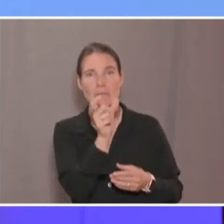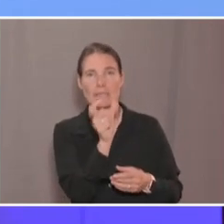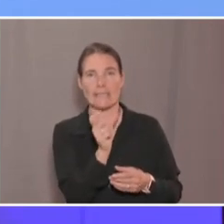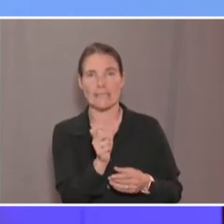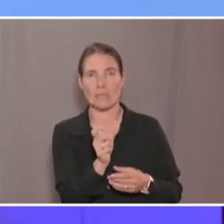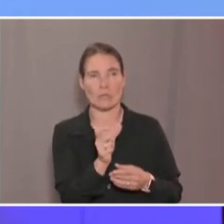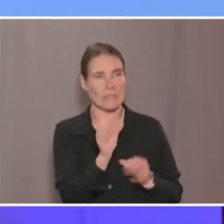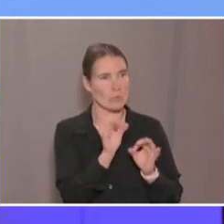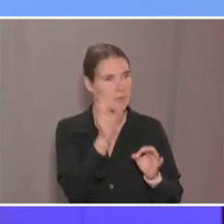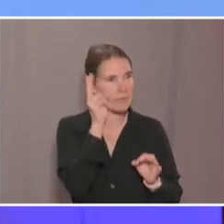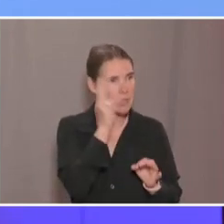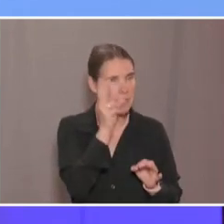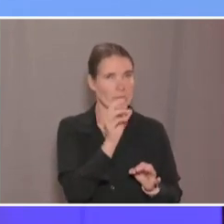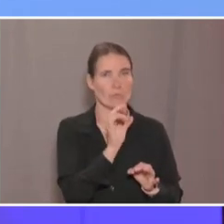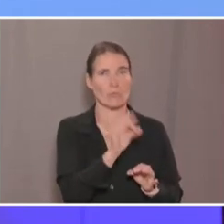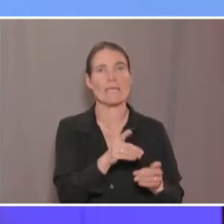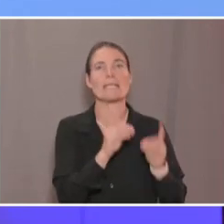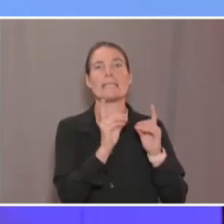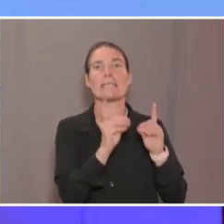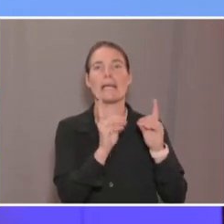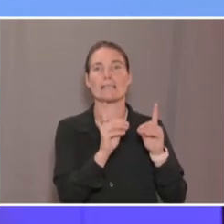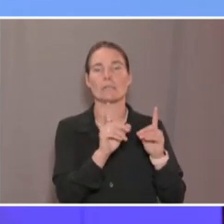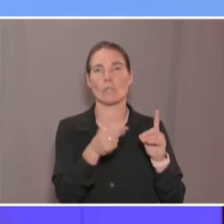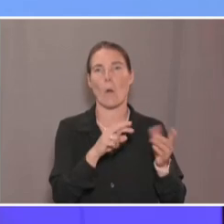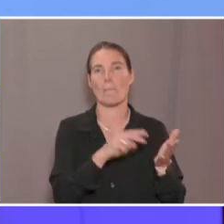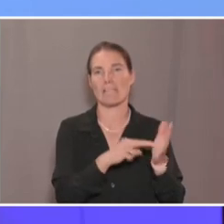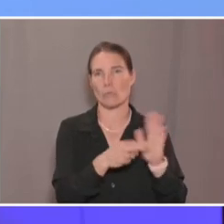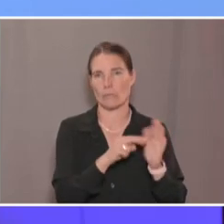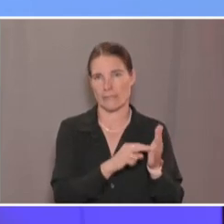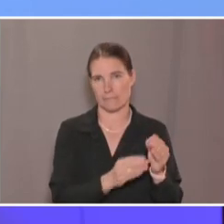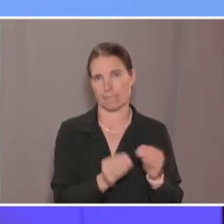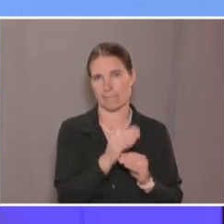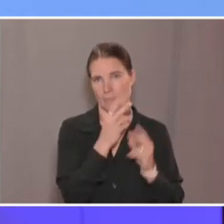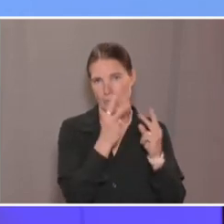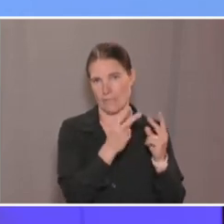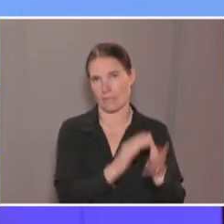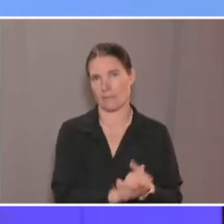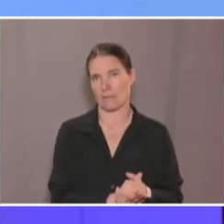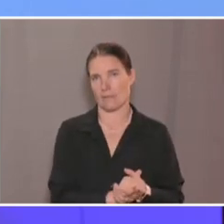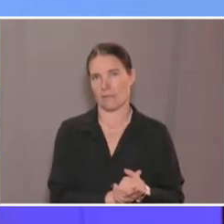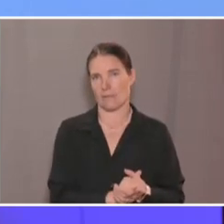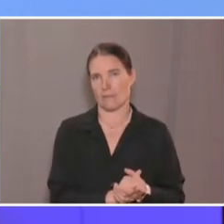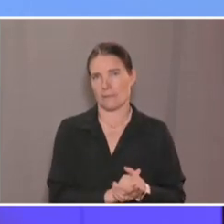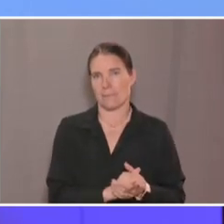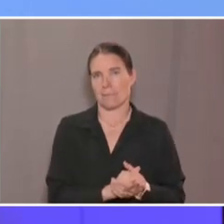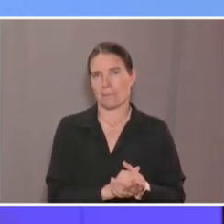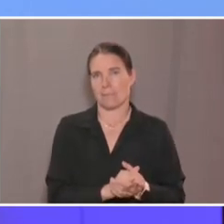präzises Verständnis von Didaktik und Methodik bei. Er wies den